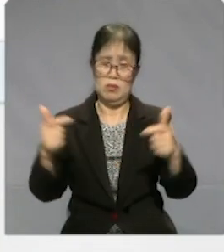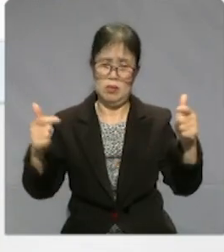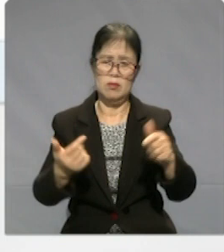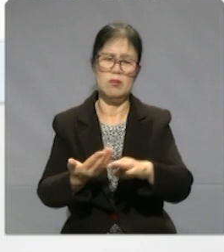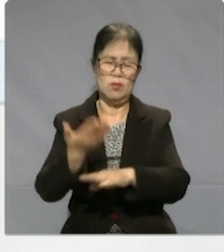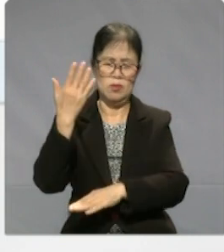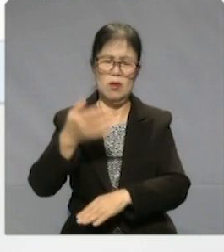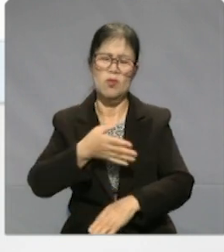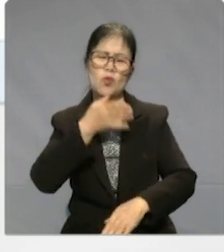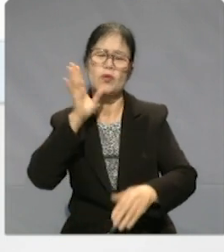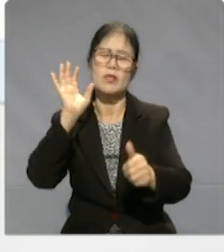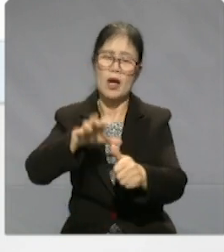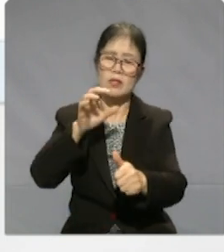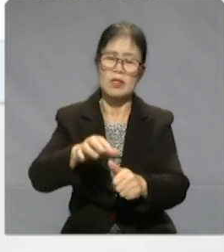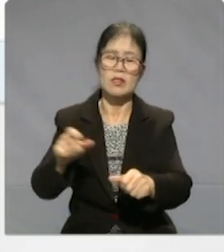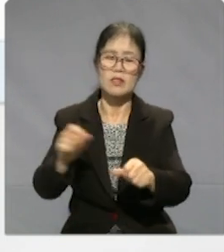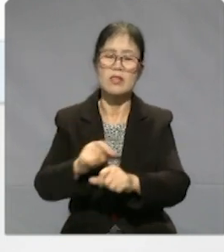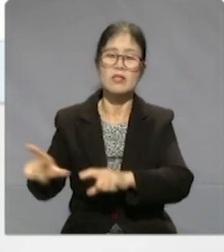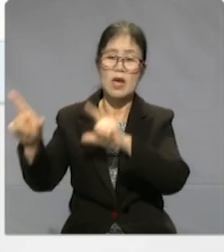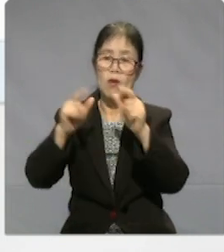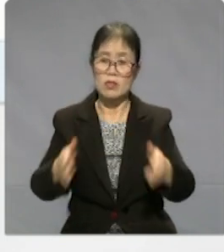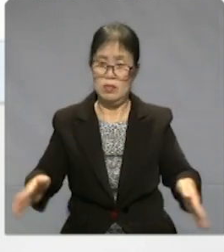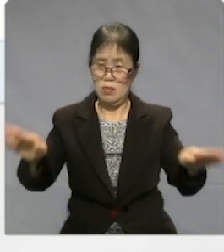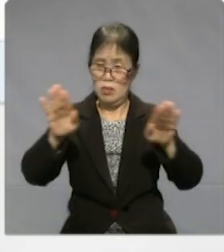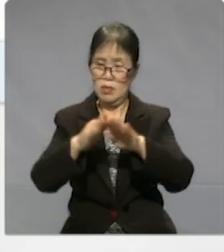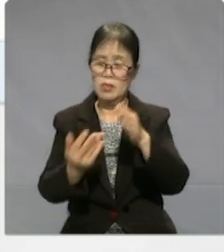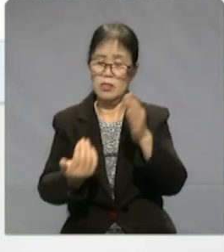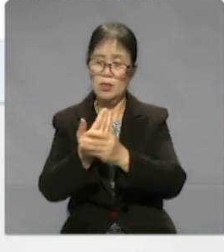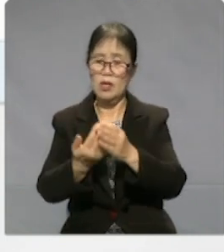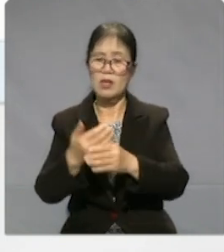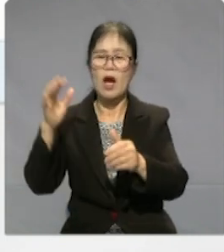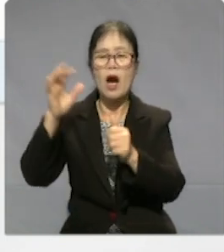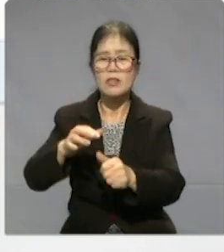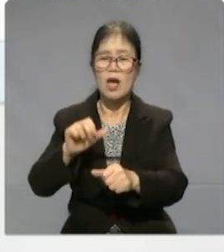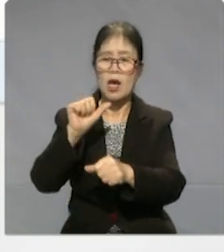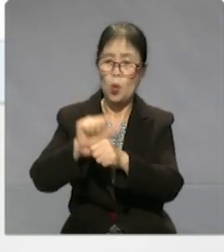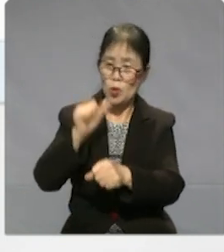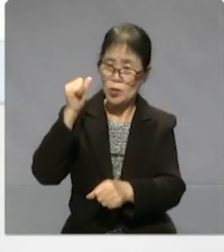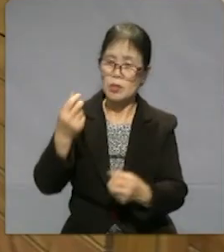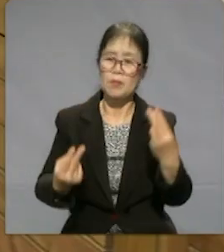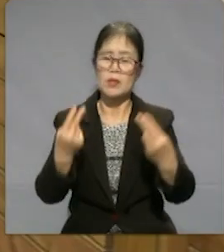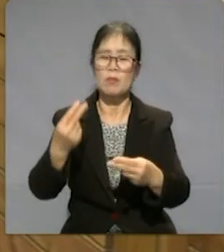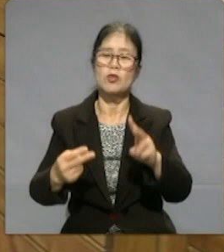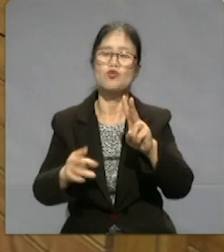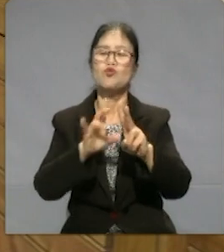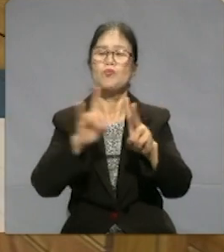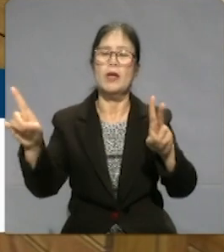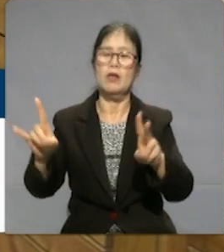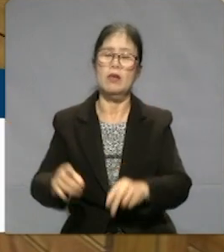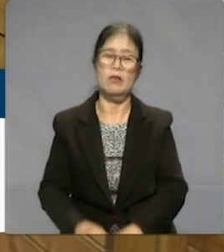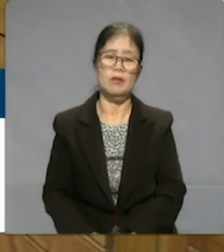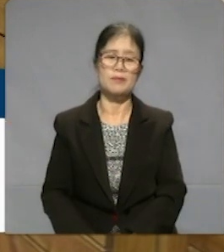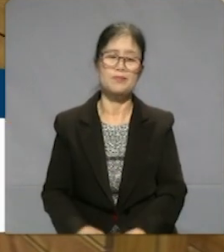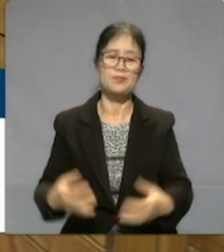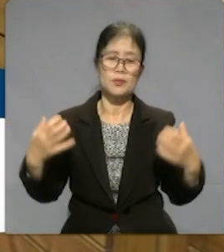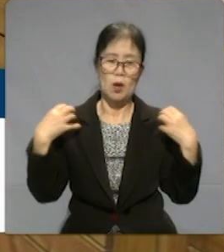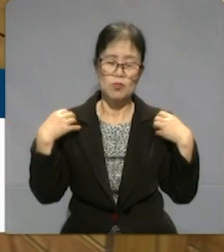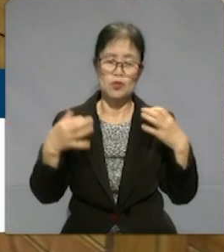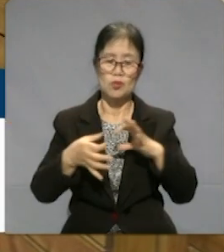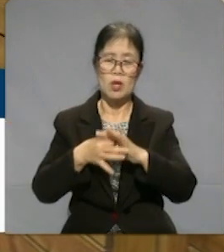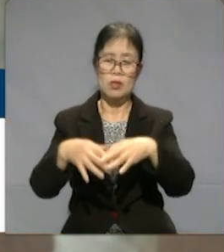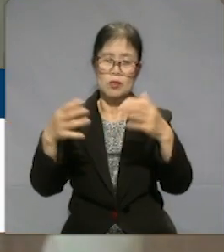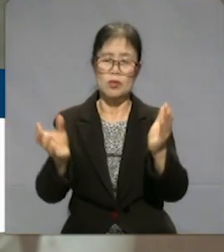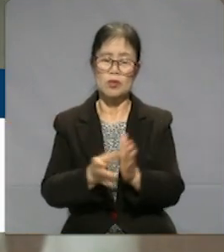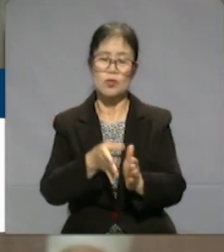노인학대. 특히 생활시설에서 일어나는 노인학대가 5년 전에 두 배입니다. 정부나 관련 기관에서